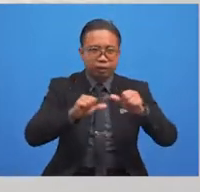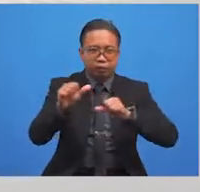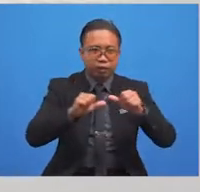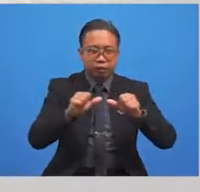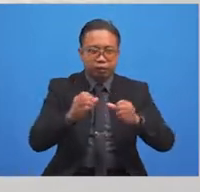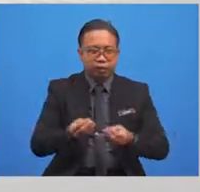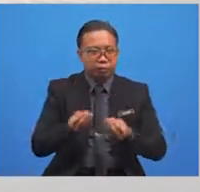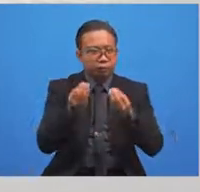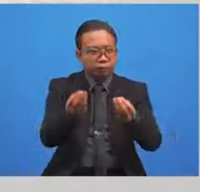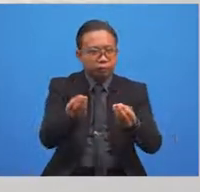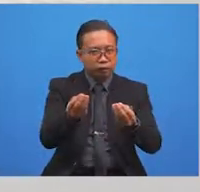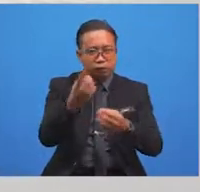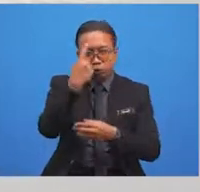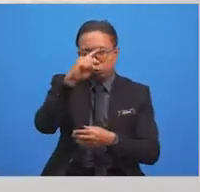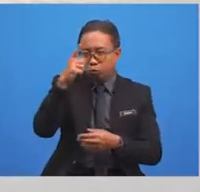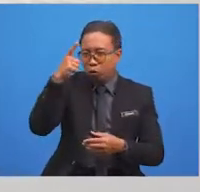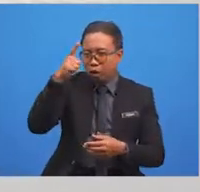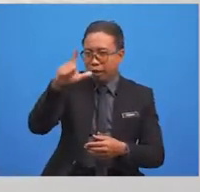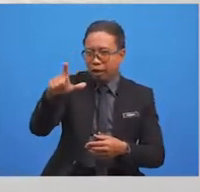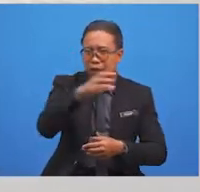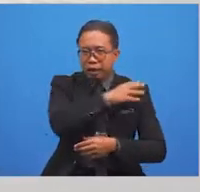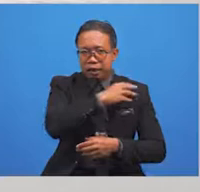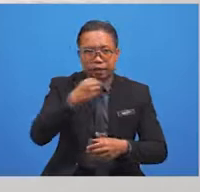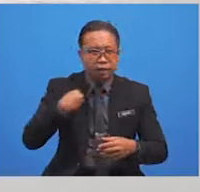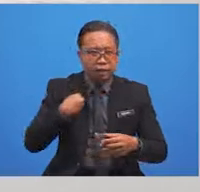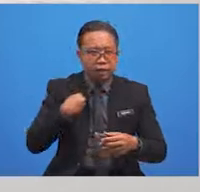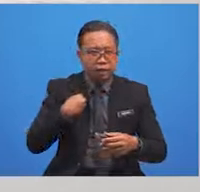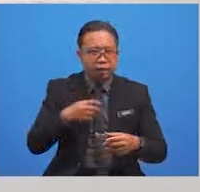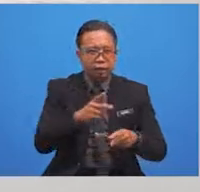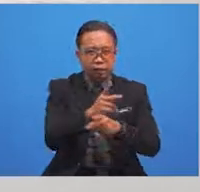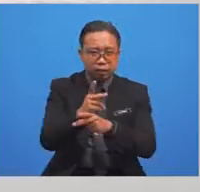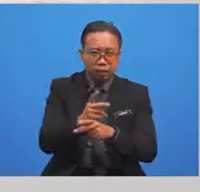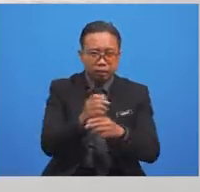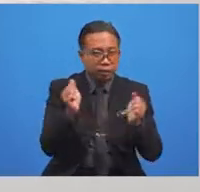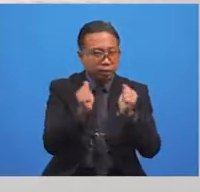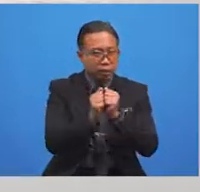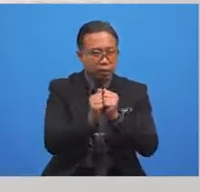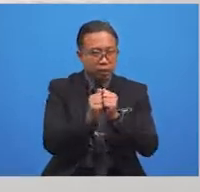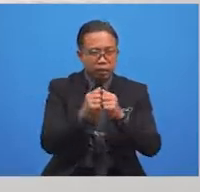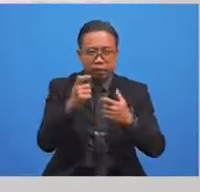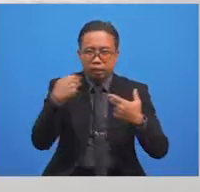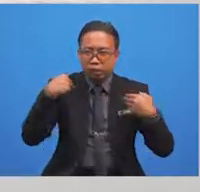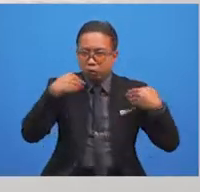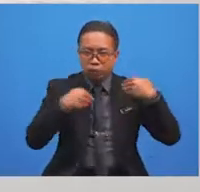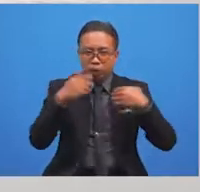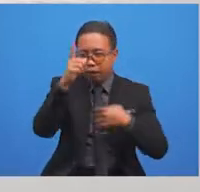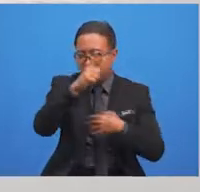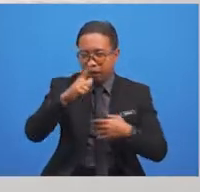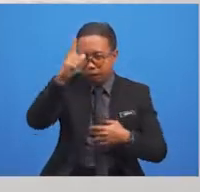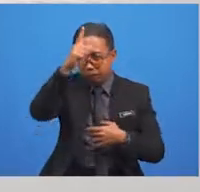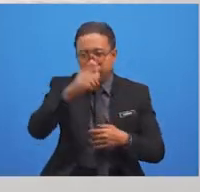yang memberi peluang untuk melihat dan berinteraksi dengan hidupan liar.